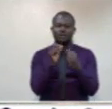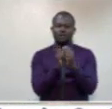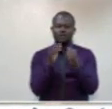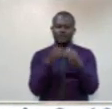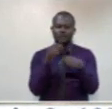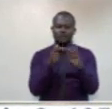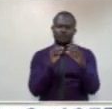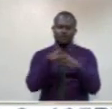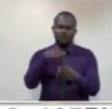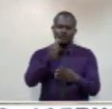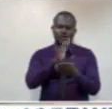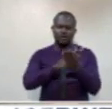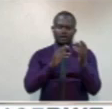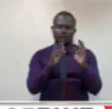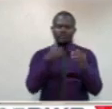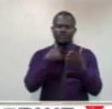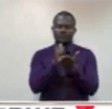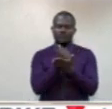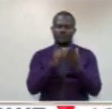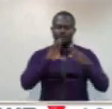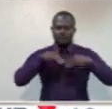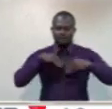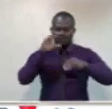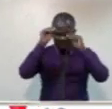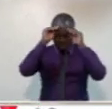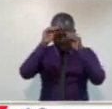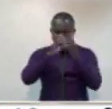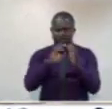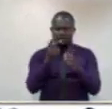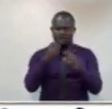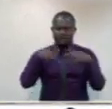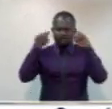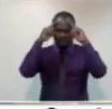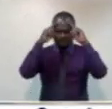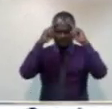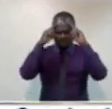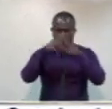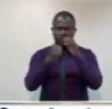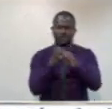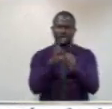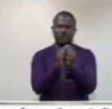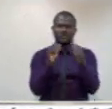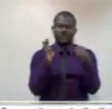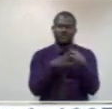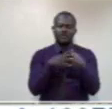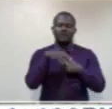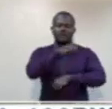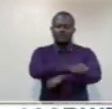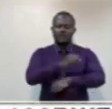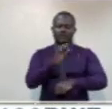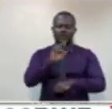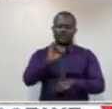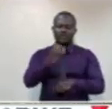2017-2018 ariko muri bo harimo abari bafite ibyangombwa bibemerera kwiga icyiciro cya kabiri cya kaminuza Mu mwaka wa 2019 abanyeshuri ngo